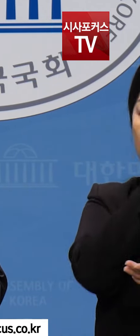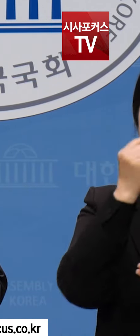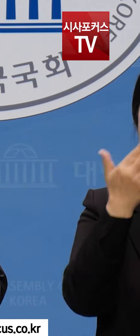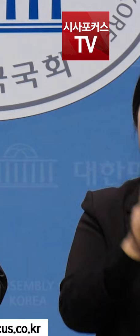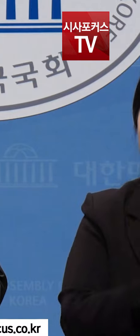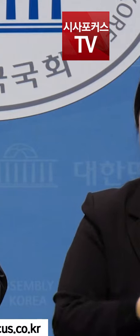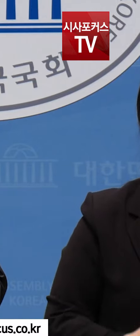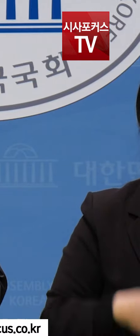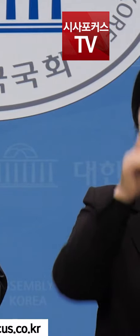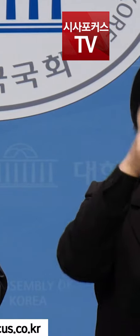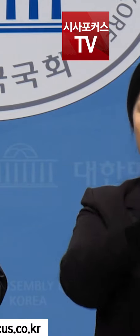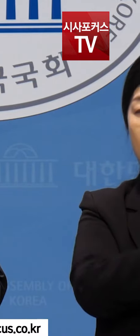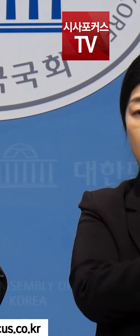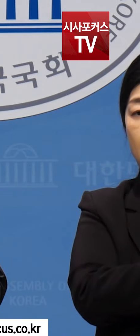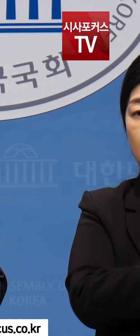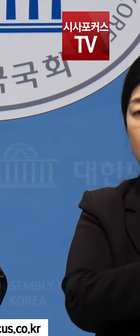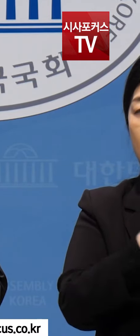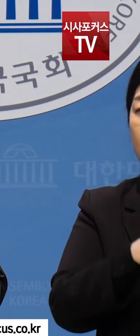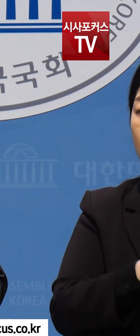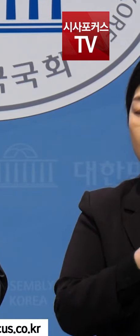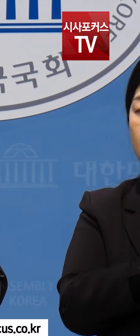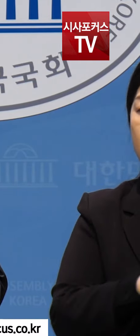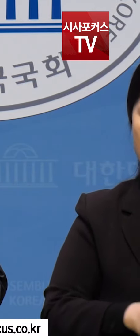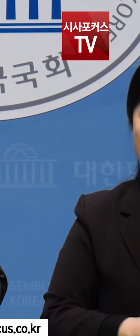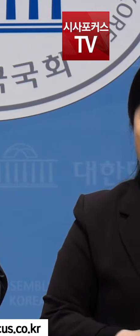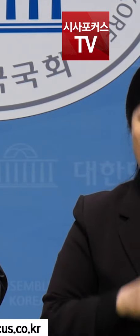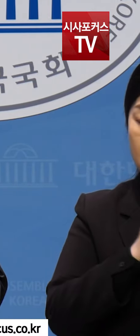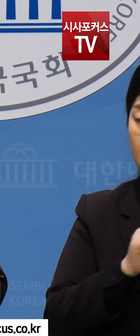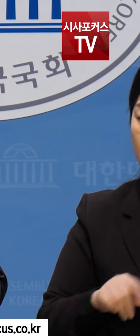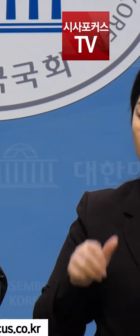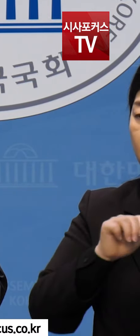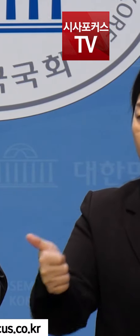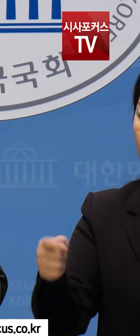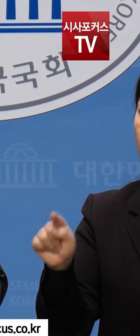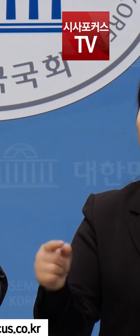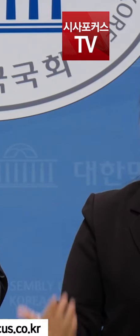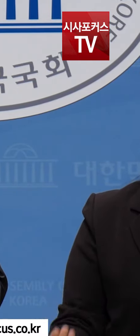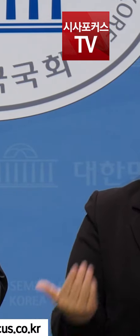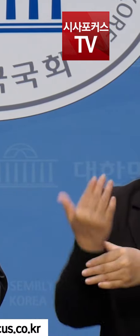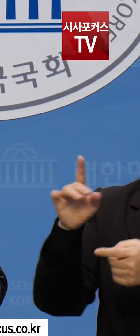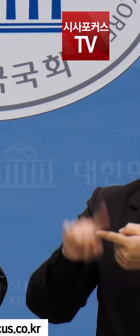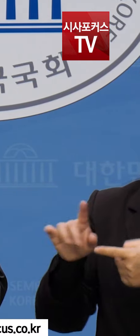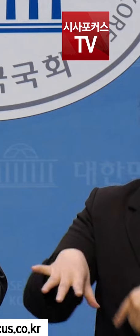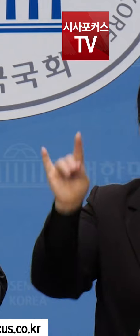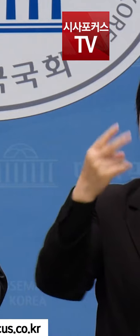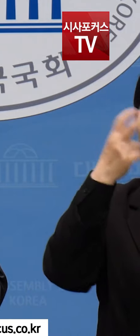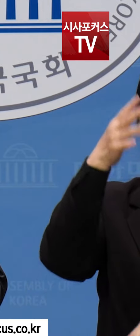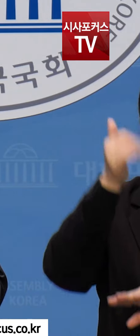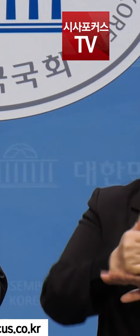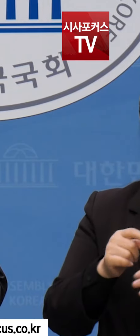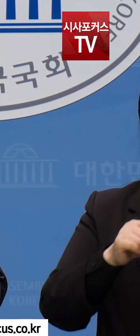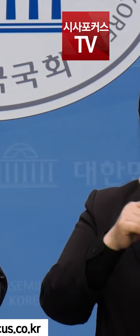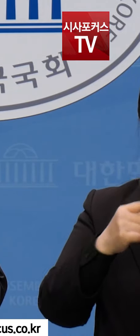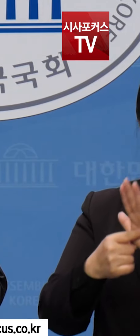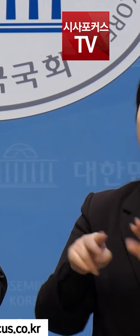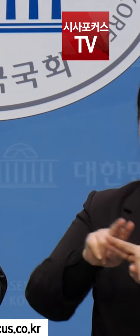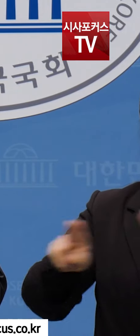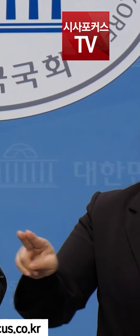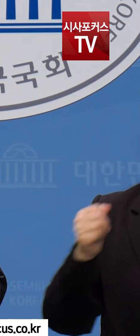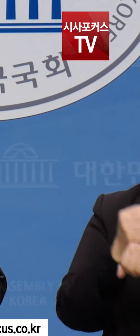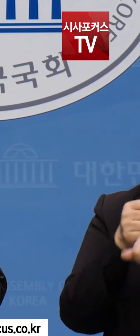장관은 대통령실에서 온 전화를 받고 순직해병대원 사건에 대한 최초 수사 결과 발표를